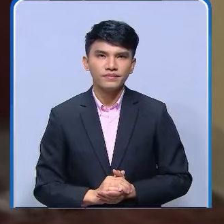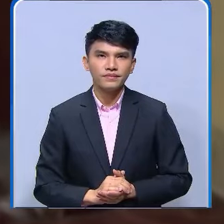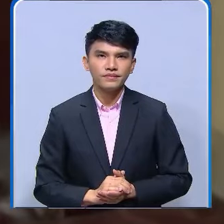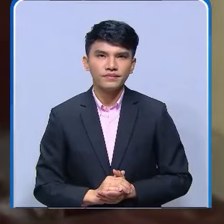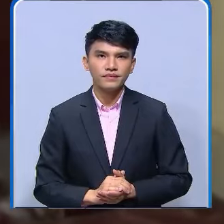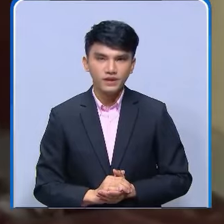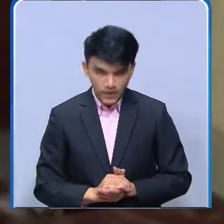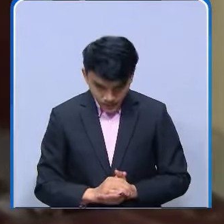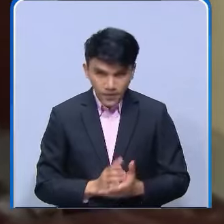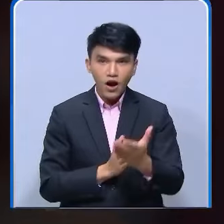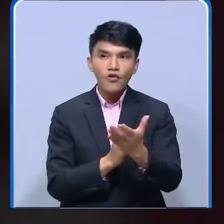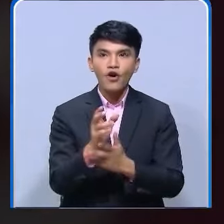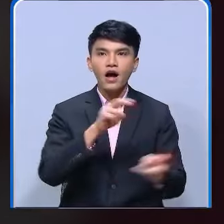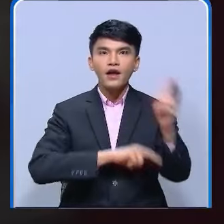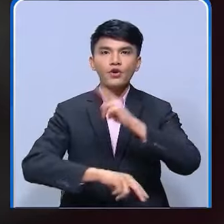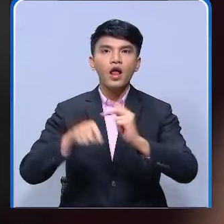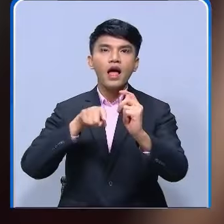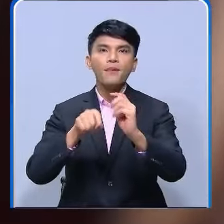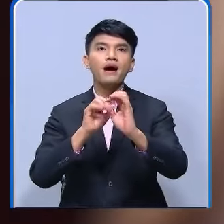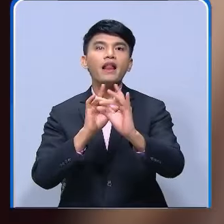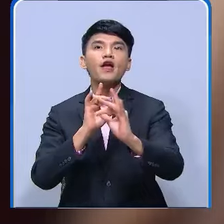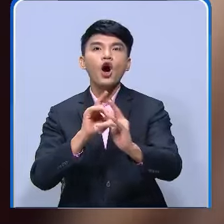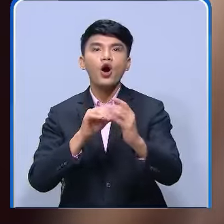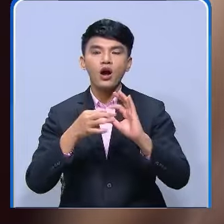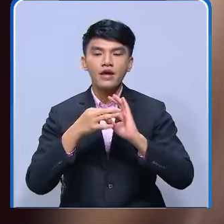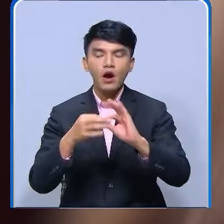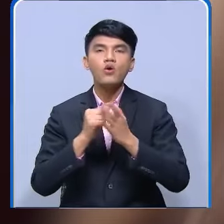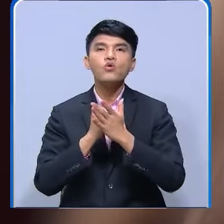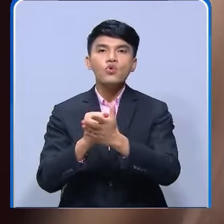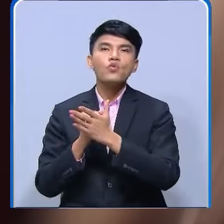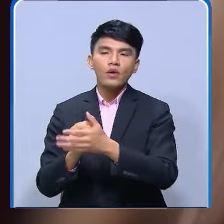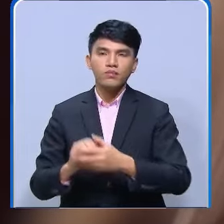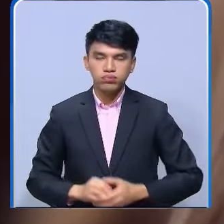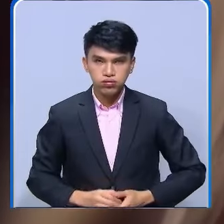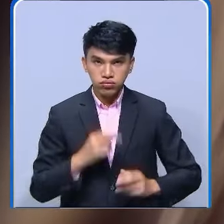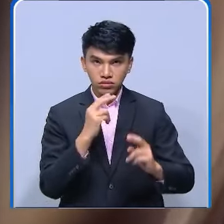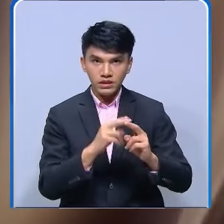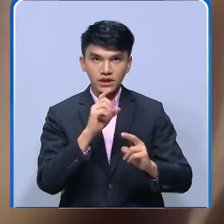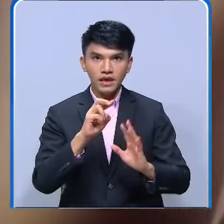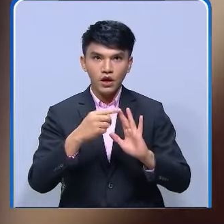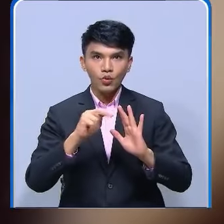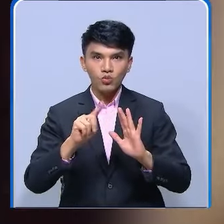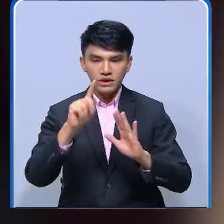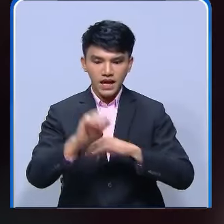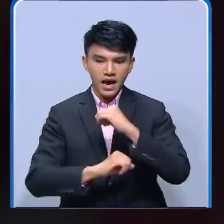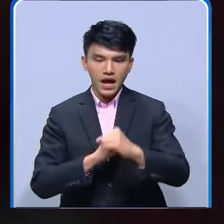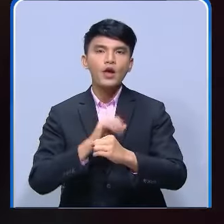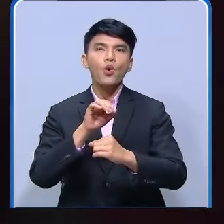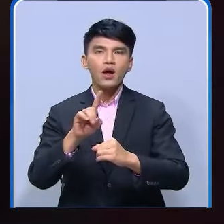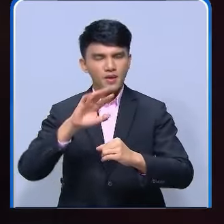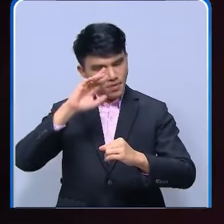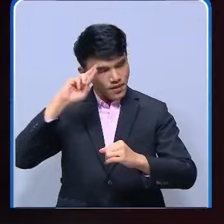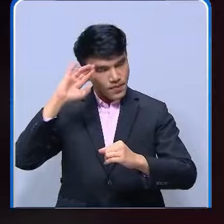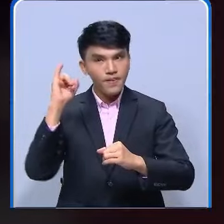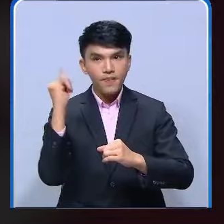ฝ่ายปกครองอำเภอแกลงจังหวัดระยองพร้อมเจ้าหน้าที่ที่เกี่ยวข้องเข้าช่วยเหลือนางสาวดารุณีอายุ51ปีเธอเป็นผู้ป่วยจิตเวช